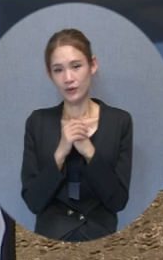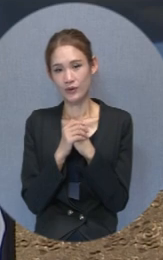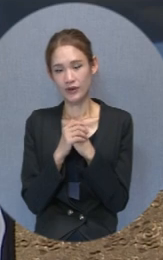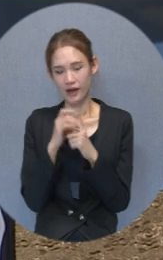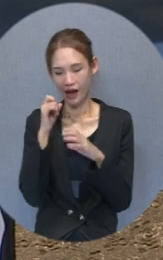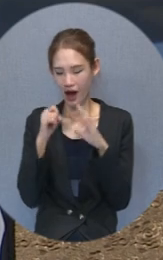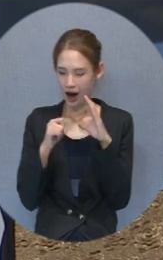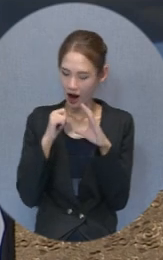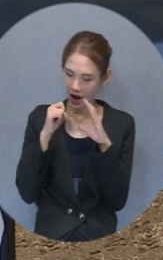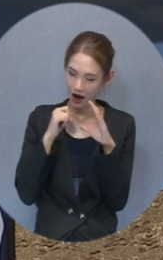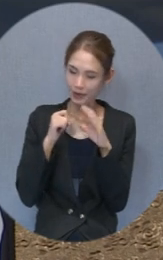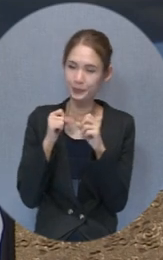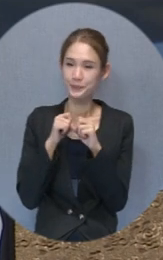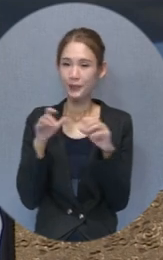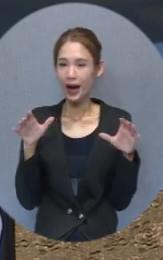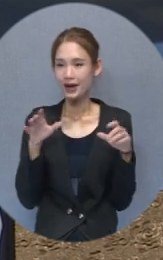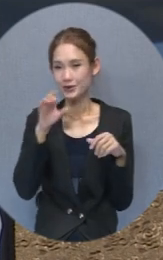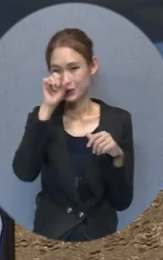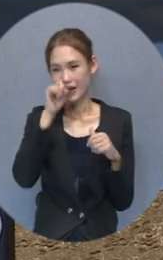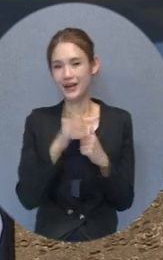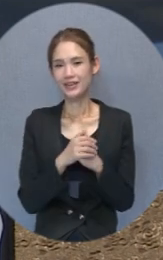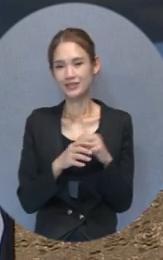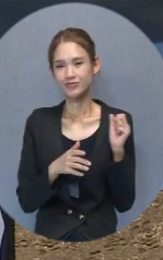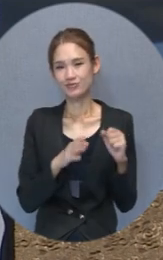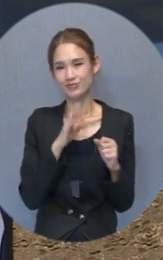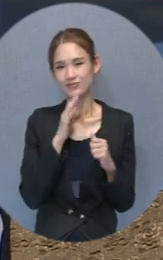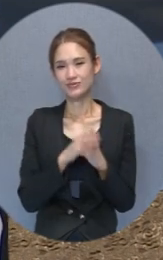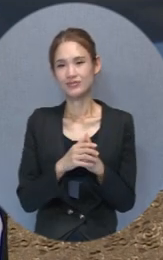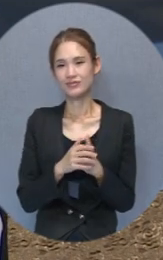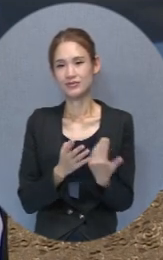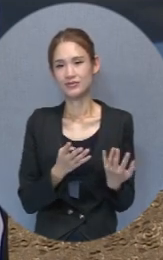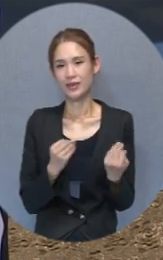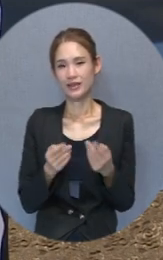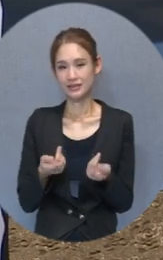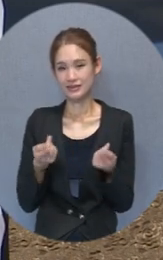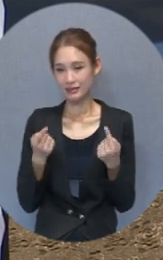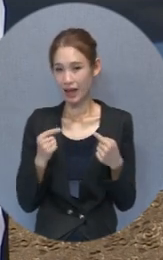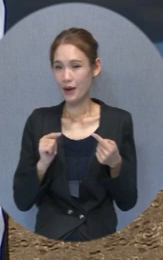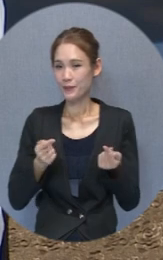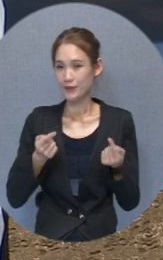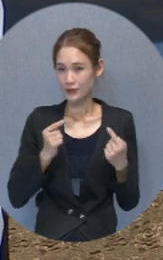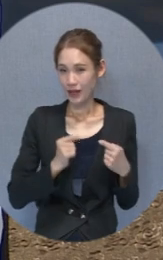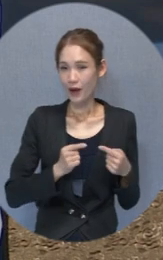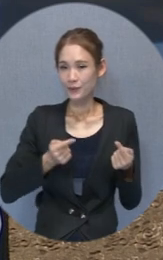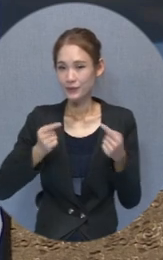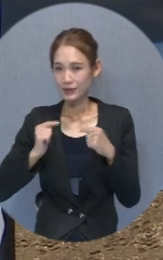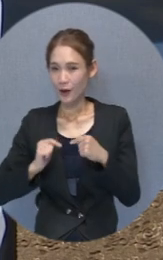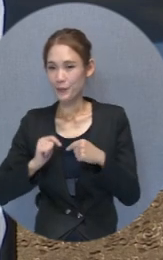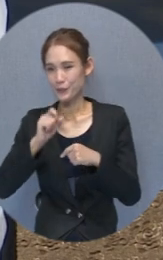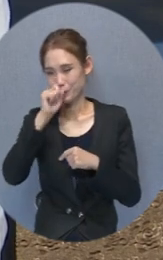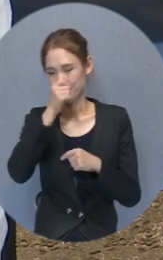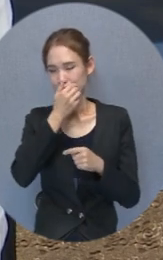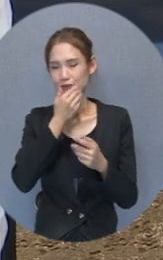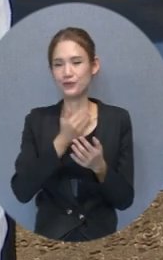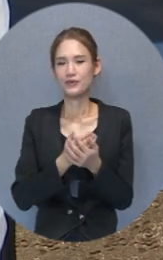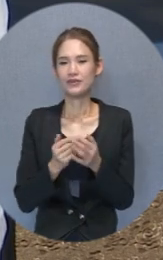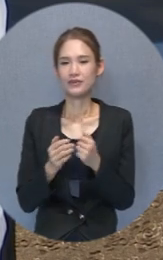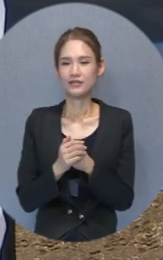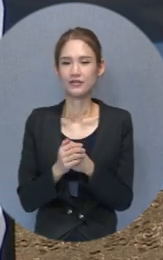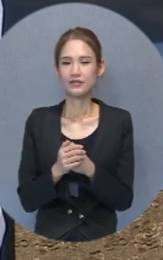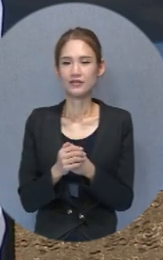네. 입소문이 또 나면은 좋은 거니까. 네, 그렇죠. 많은 참여가 굉장히 중요하겠어요. 네, 이제 처음에는